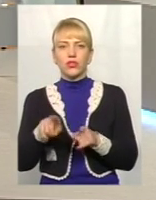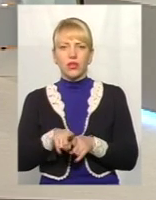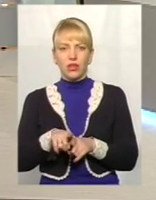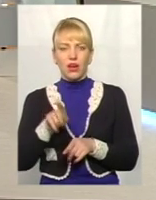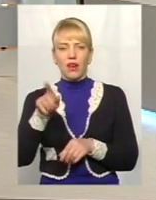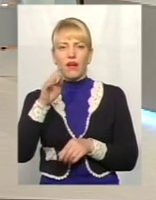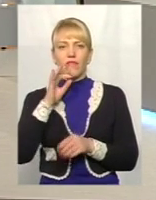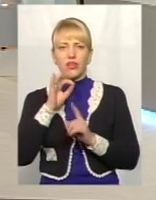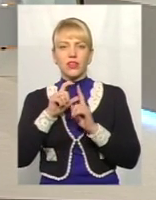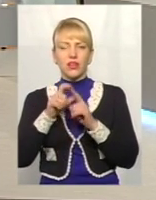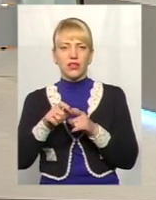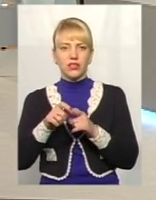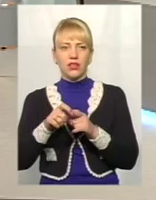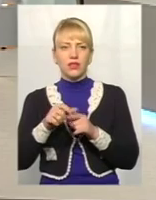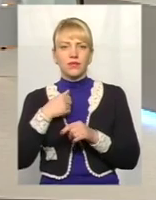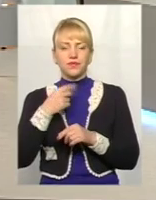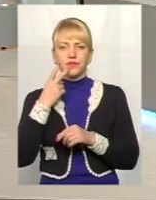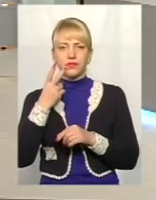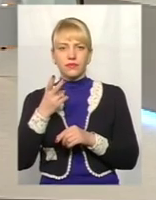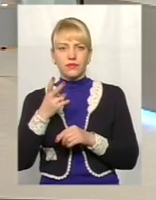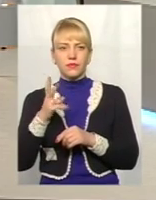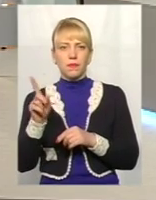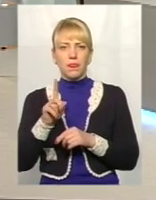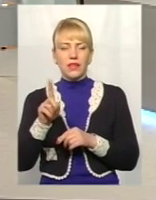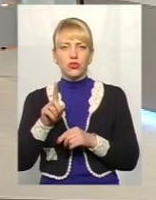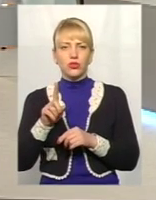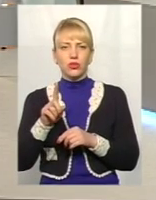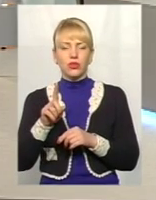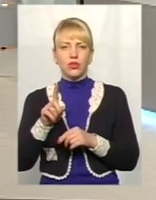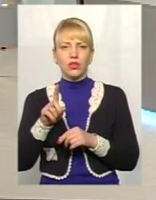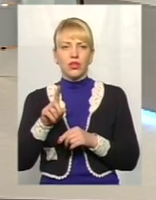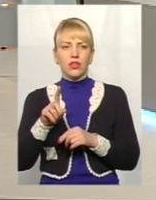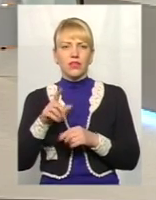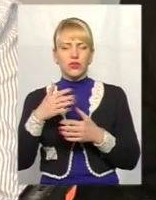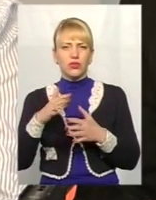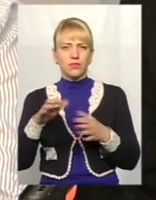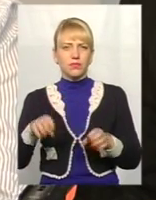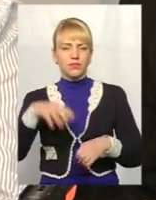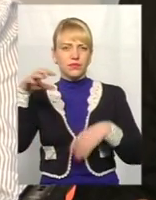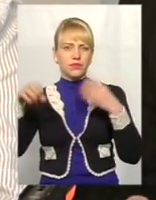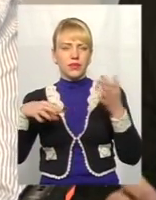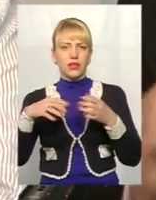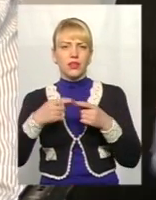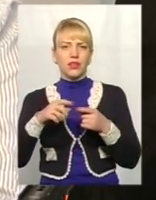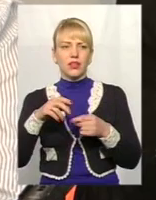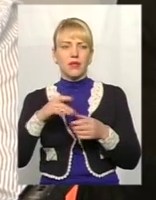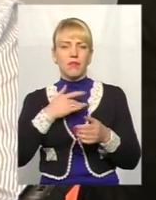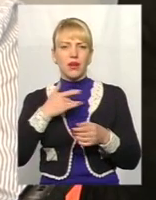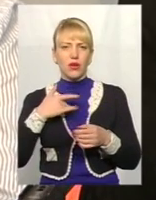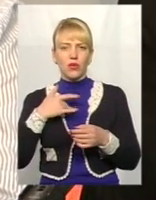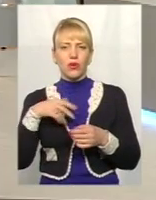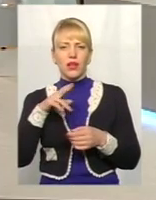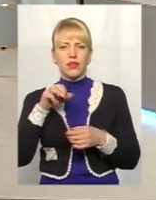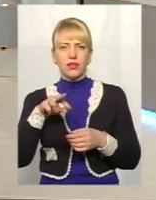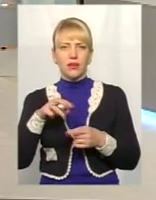каже, а тут як дивишся вверх, летять доски, все, пилюка, дим, і всі присіли